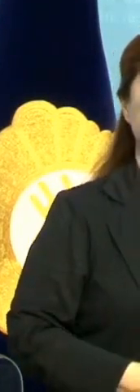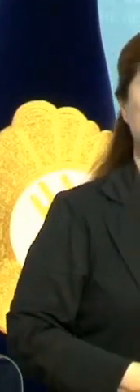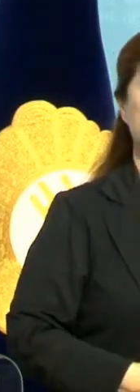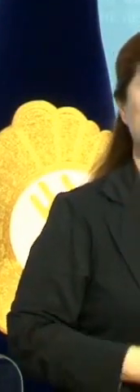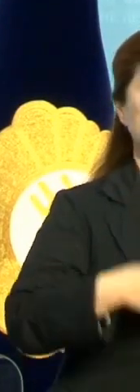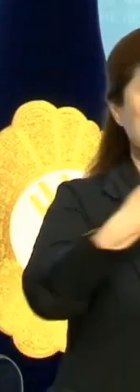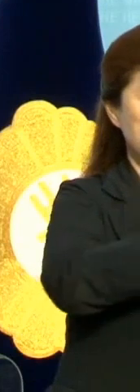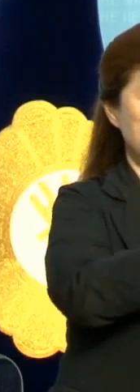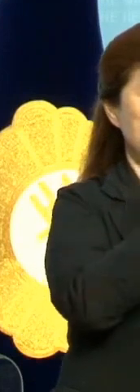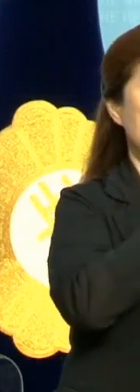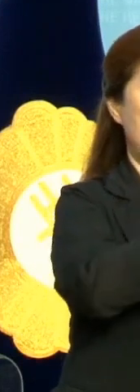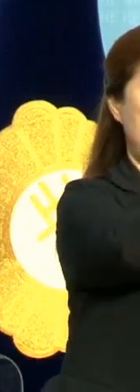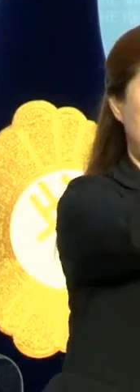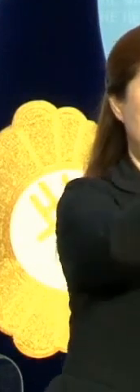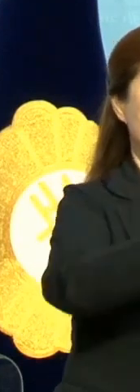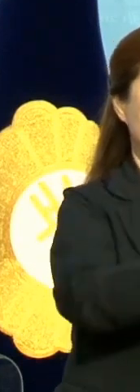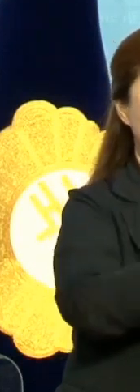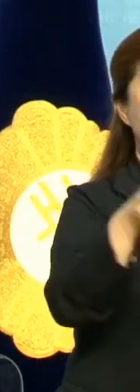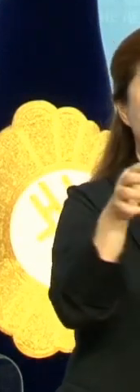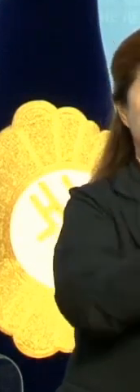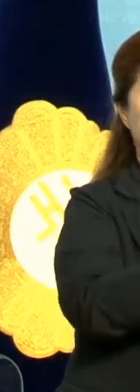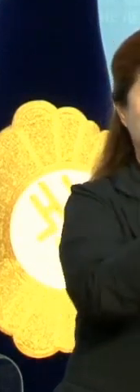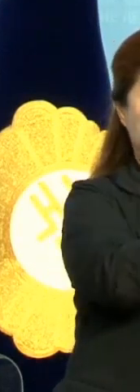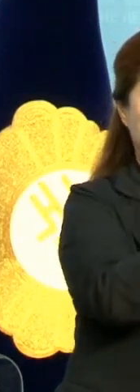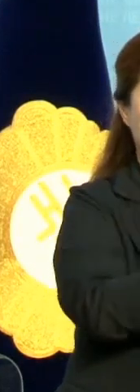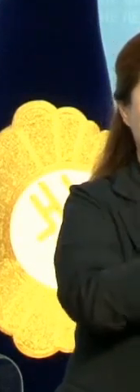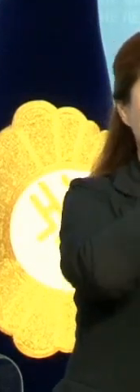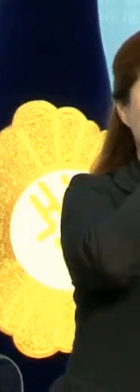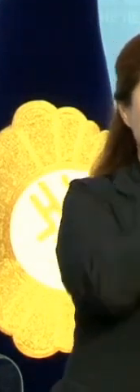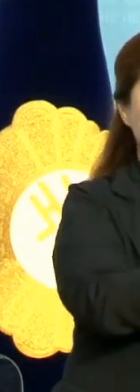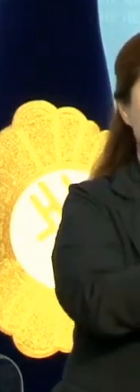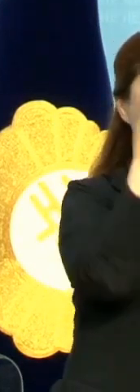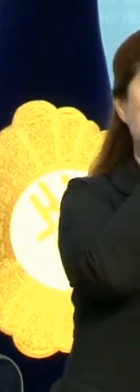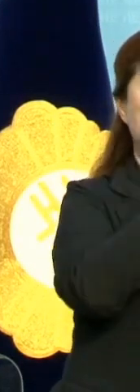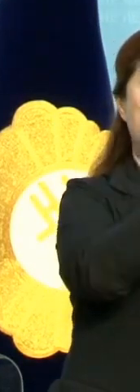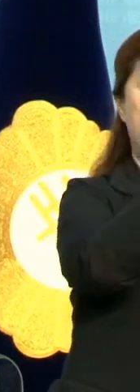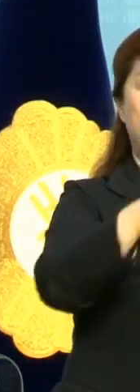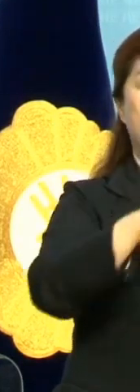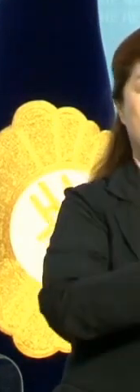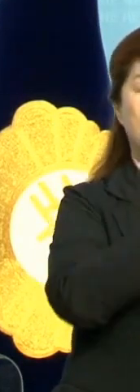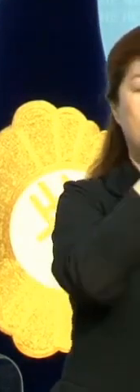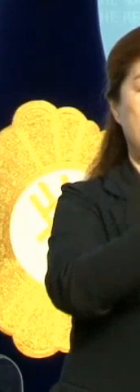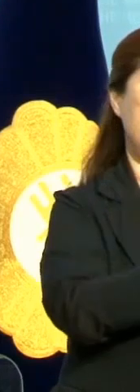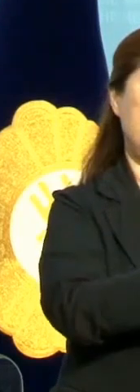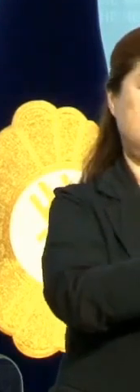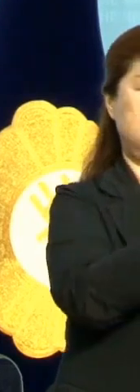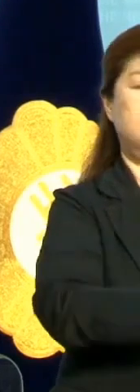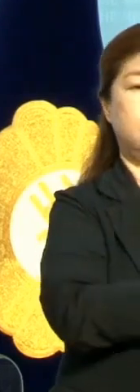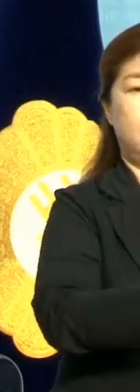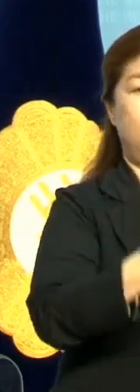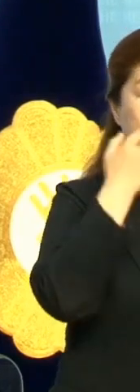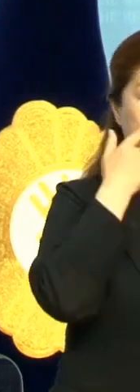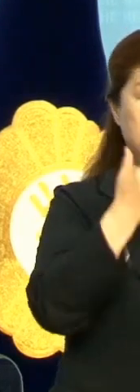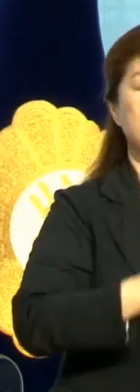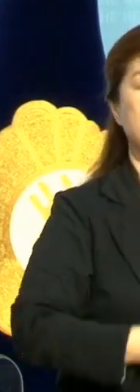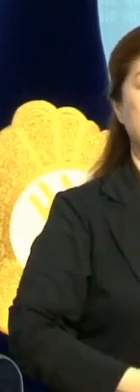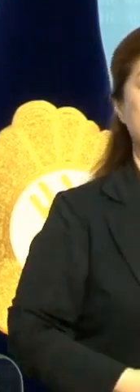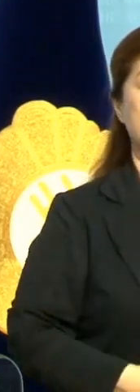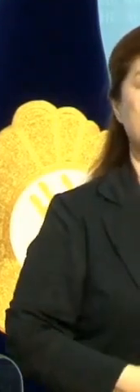또 다른 보고서인 합병 비율 적정성 검토 보고서 역시 부실 보고서임이 이번에